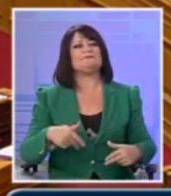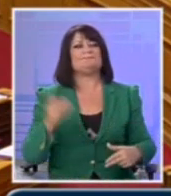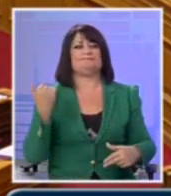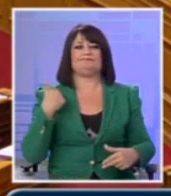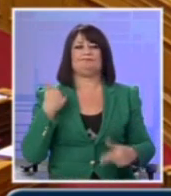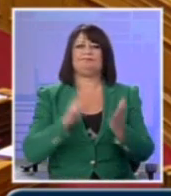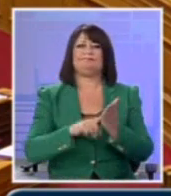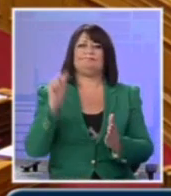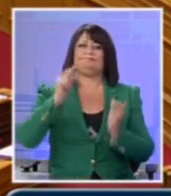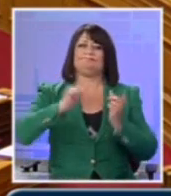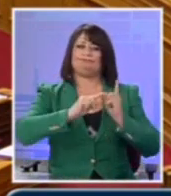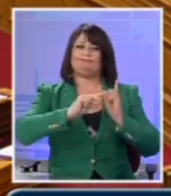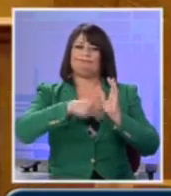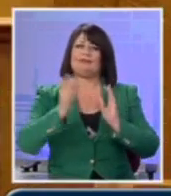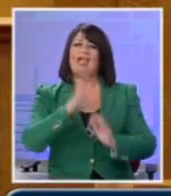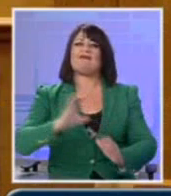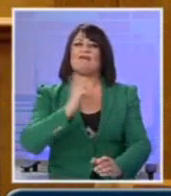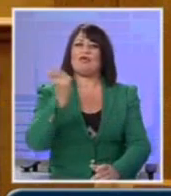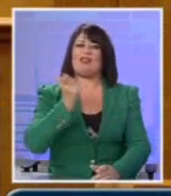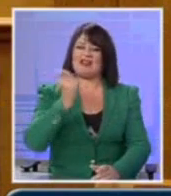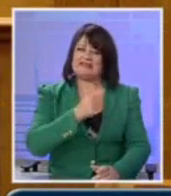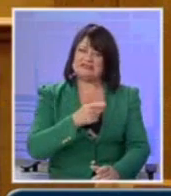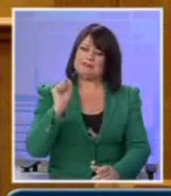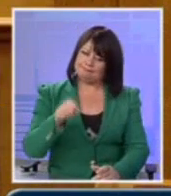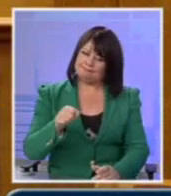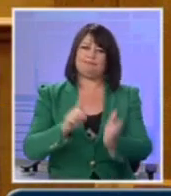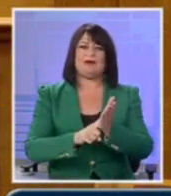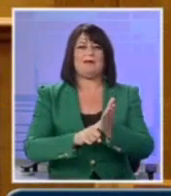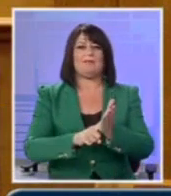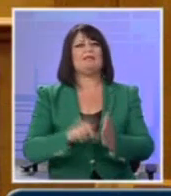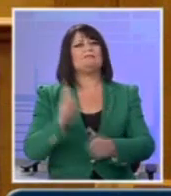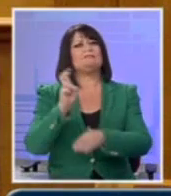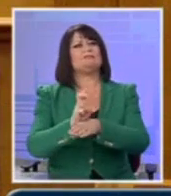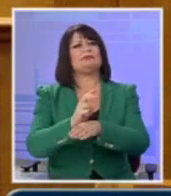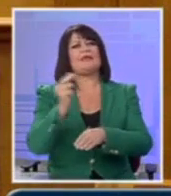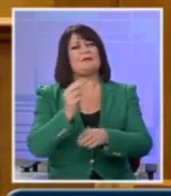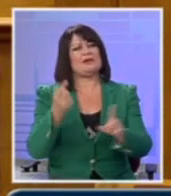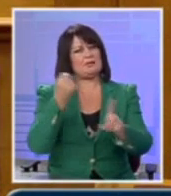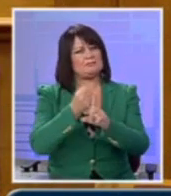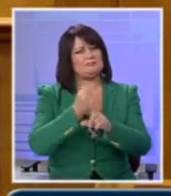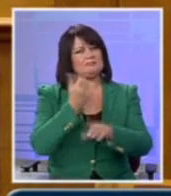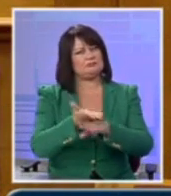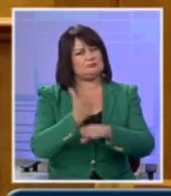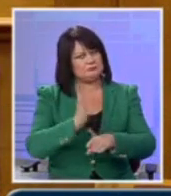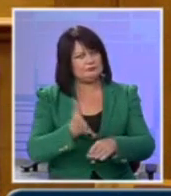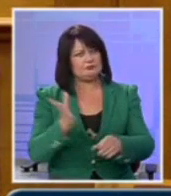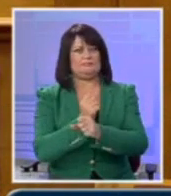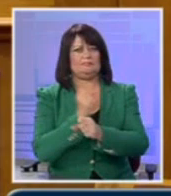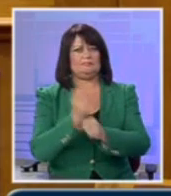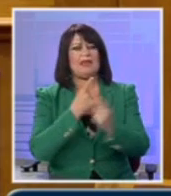τη δεσμευτική συμφωνία με τους δανειστές. Όντως υπάρχουν ανοιχτά ζητήματα διεκδίκησης, τα οποία αποτελούν επιτυχίες